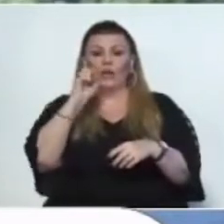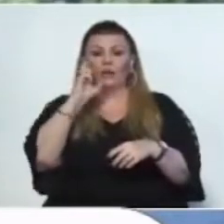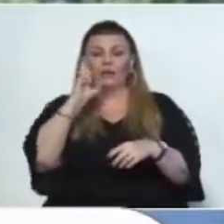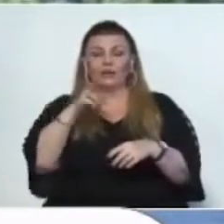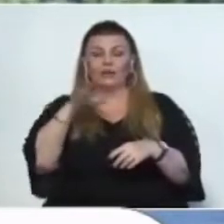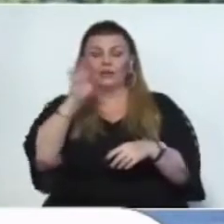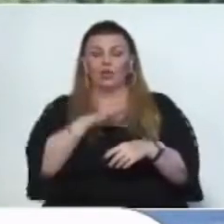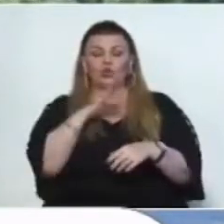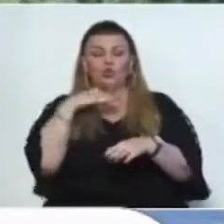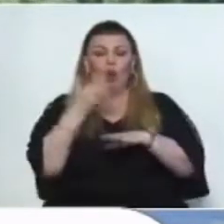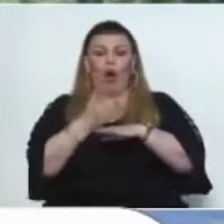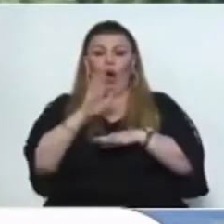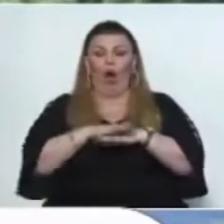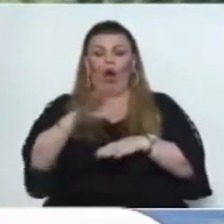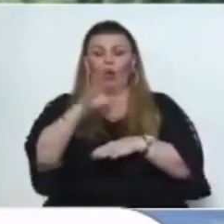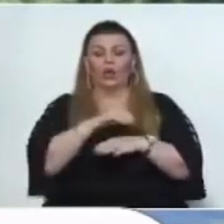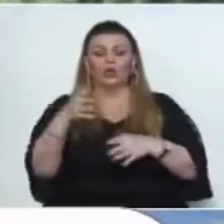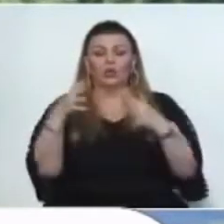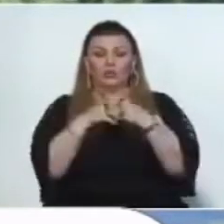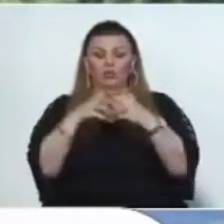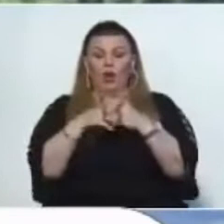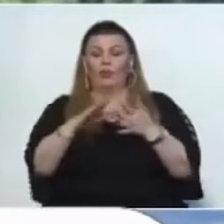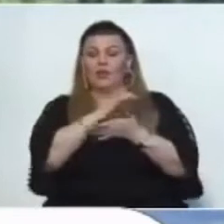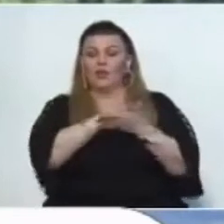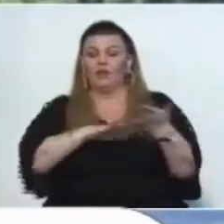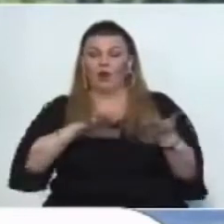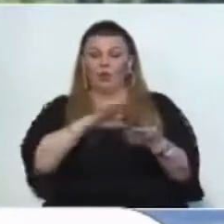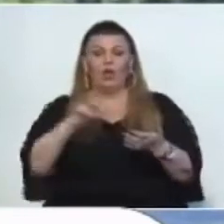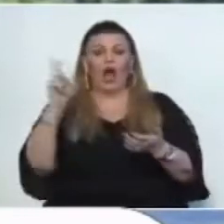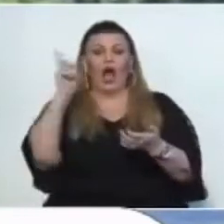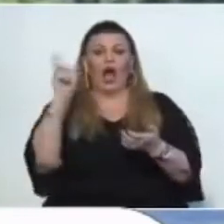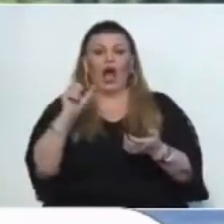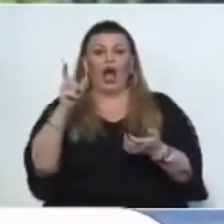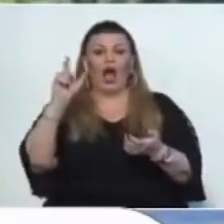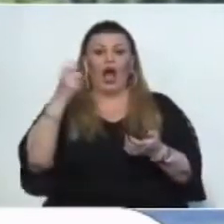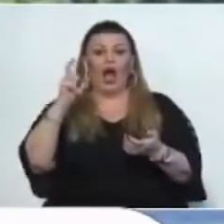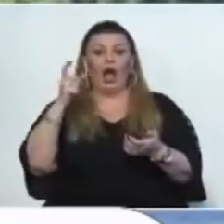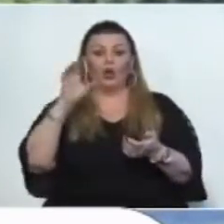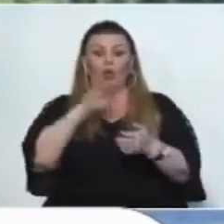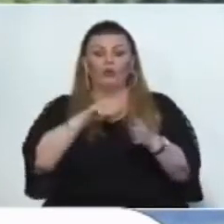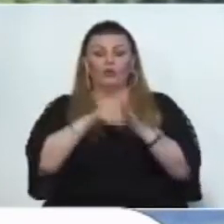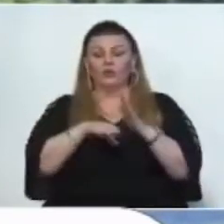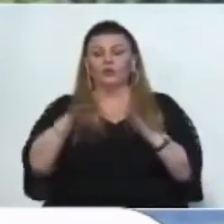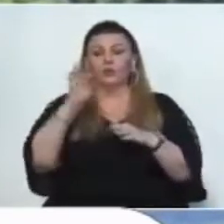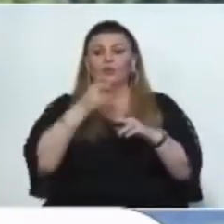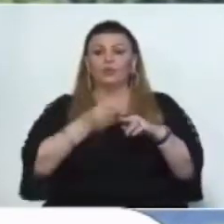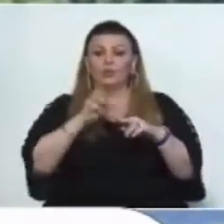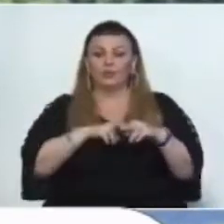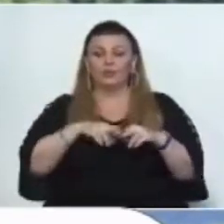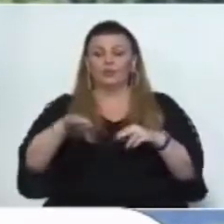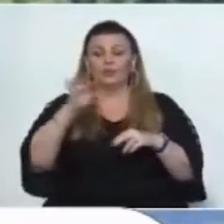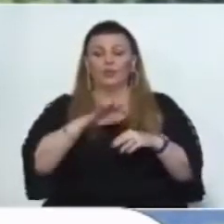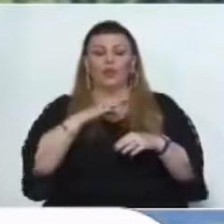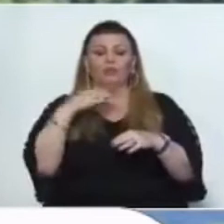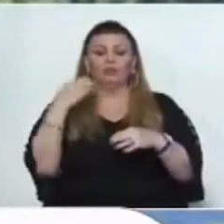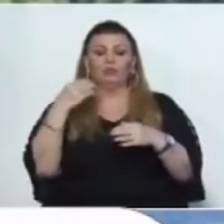etdirilir. Xarkov şəhərində çox böyük təhlükə var və Xarkov şəhər administrasiyası hətta bəzi